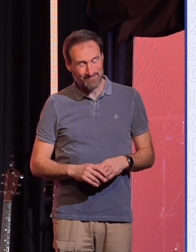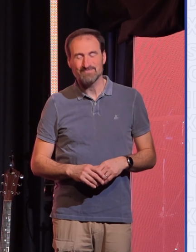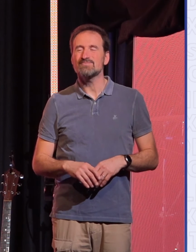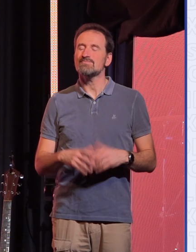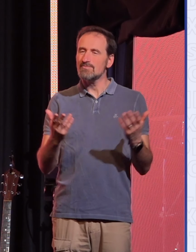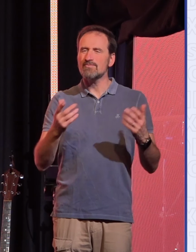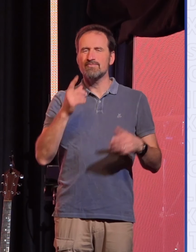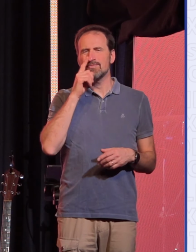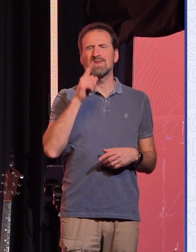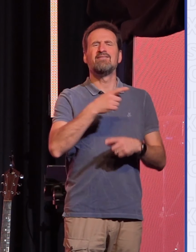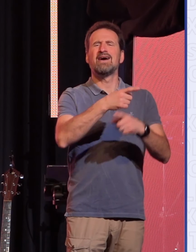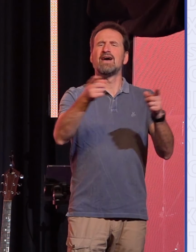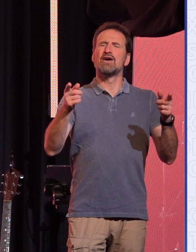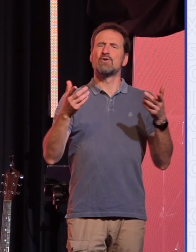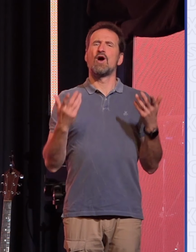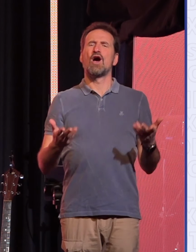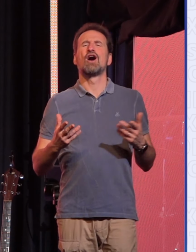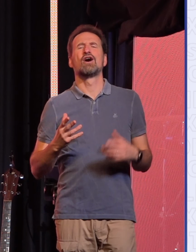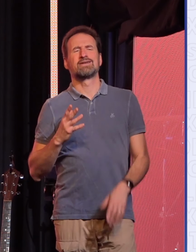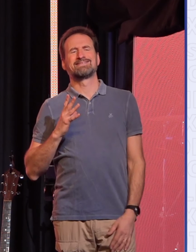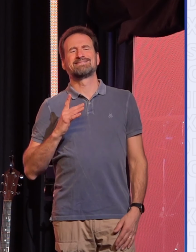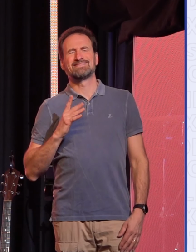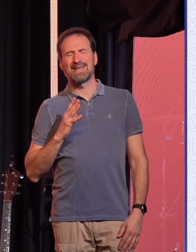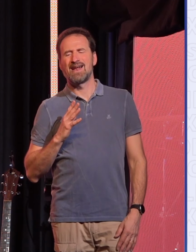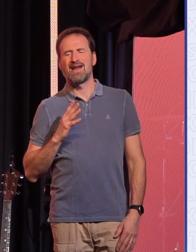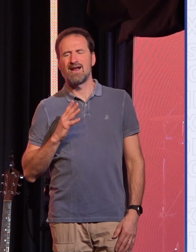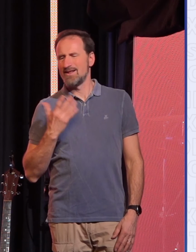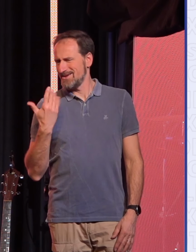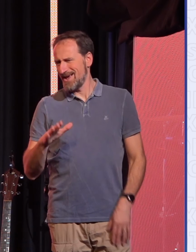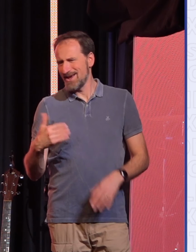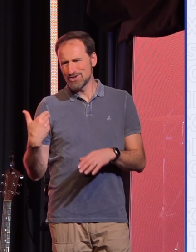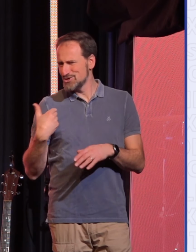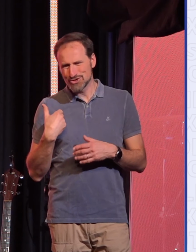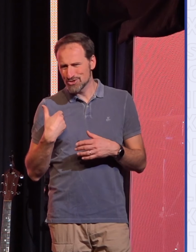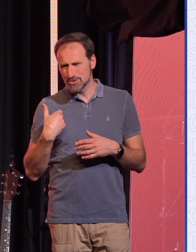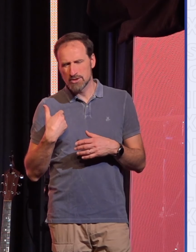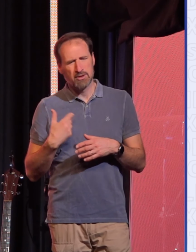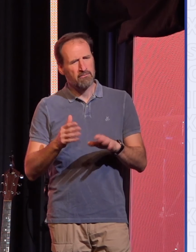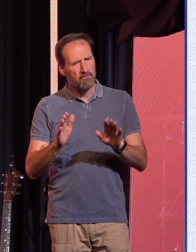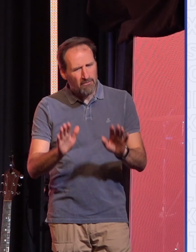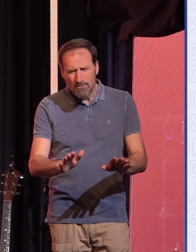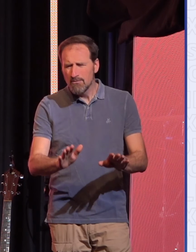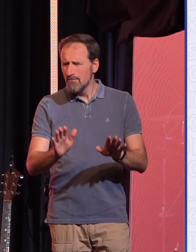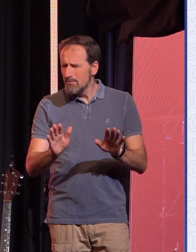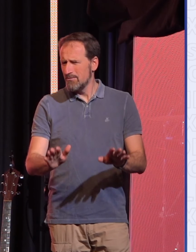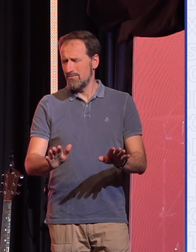wenn du Single bist heute, ganz ehrlich, lass dich nicht stressen.